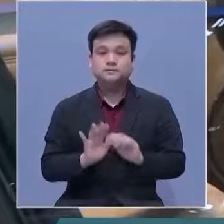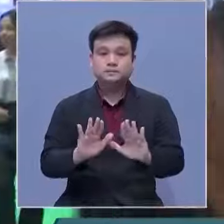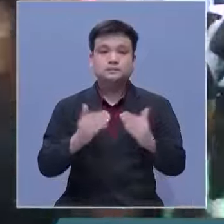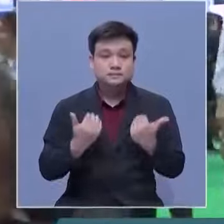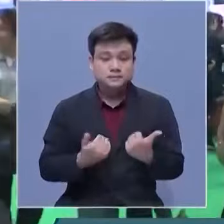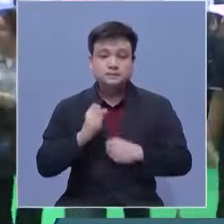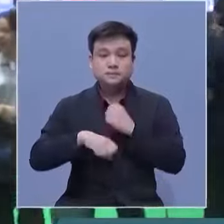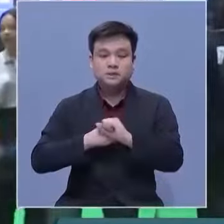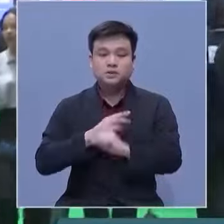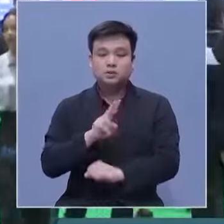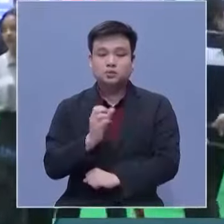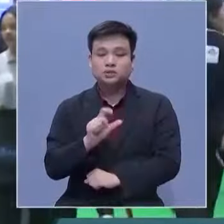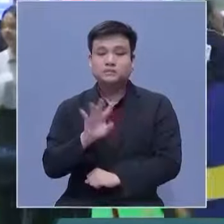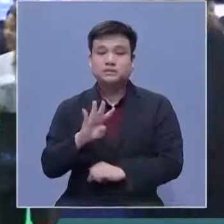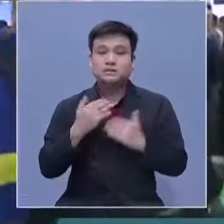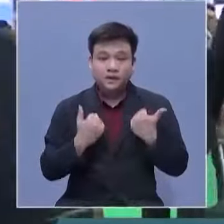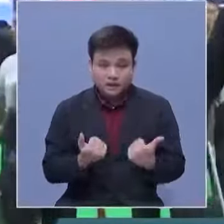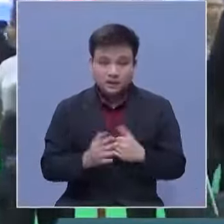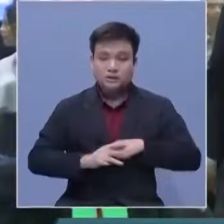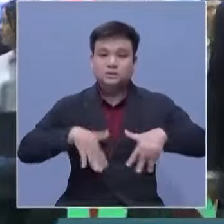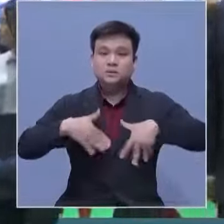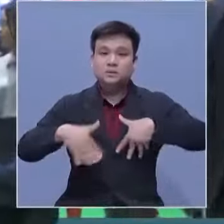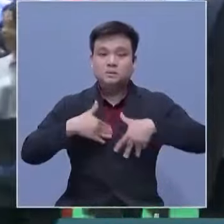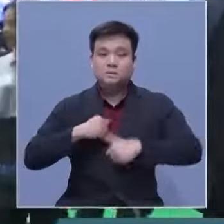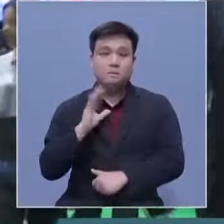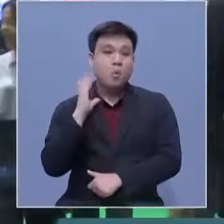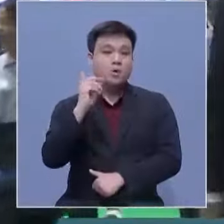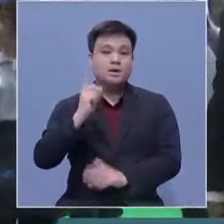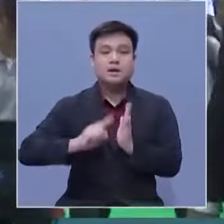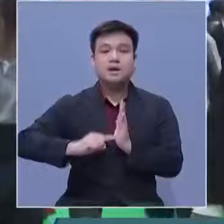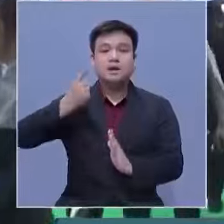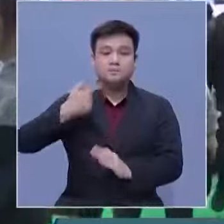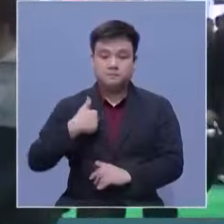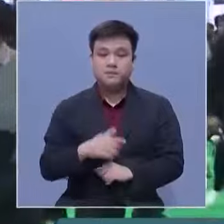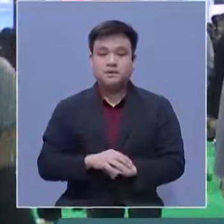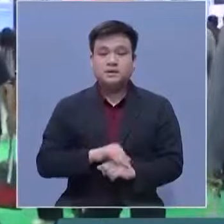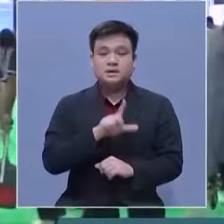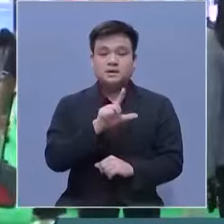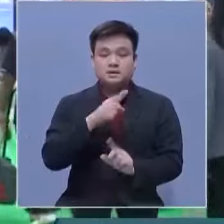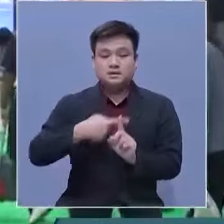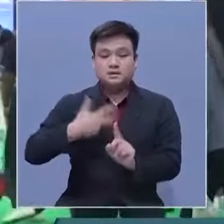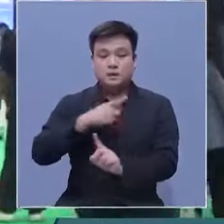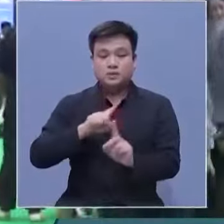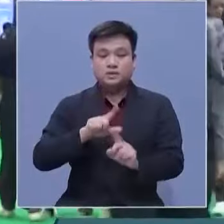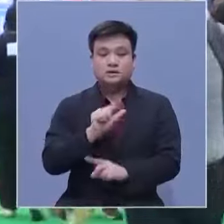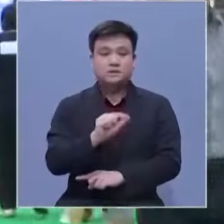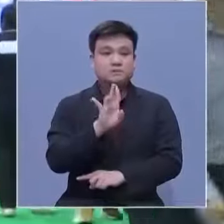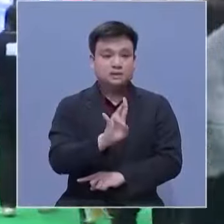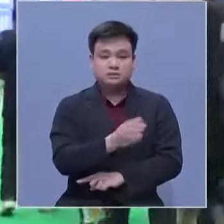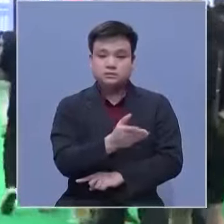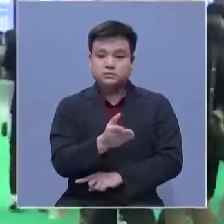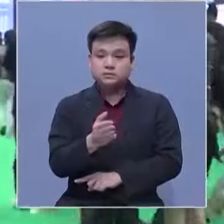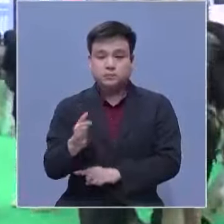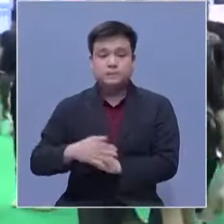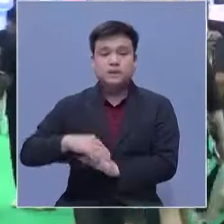2024ปีนี้นะคะจะเปิดให้ประชาชนเข้าร่วมงานได้ตั้งแต่วันพรุ่งนี้นะคะนั่นก็คือวันที่27มีนาคมไปจนถึงวันที่